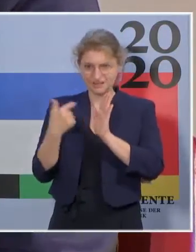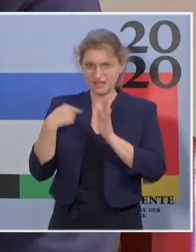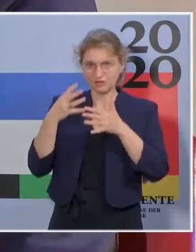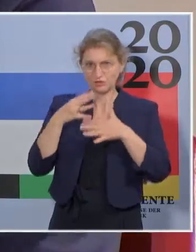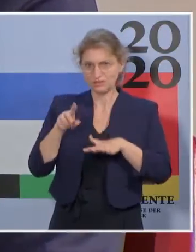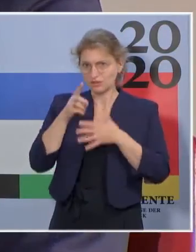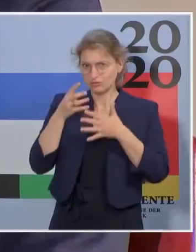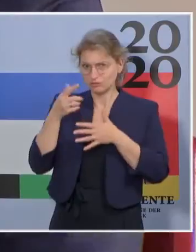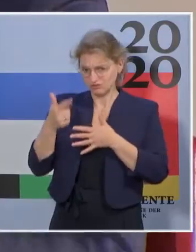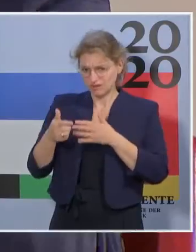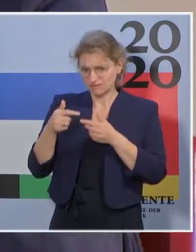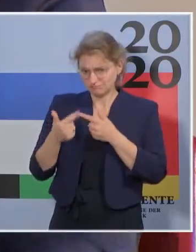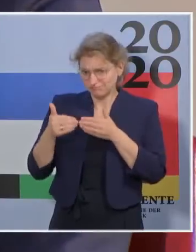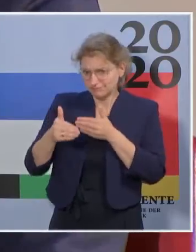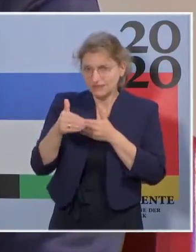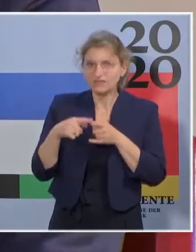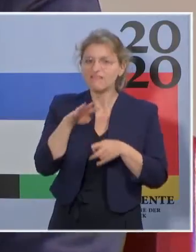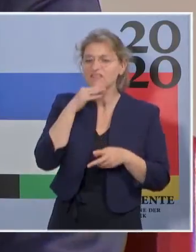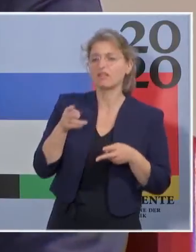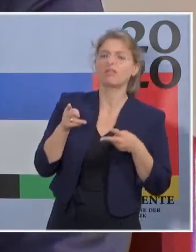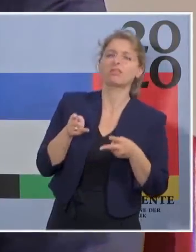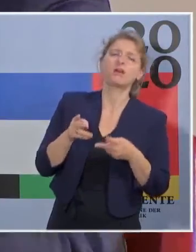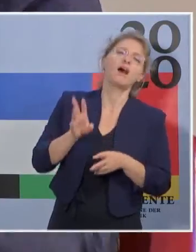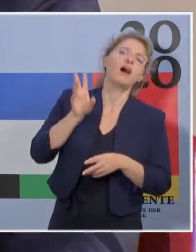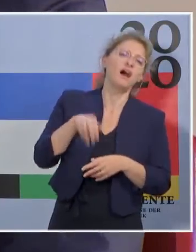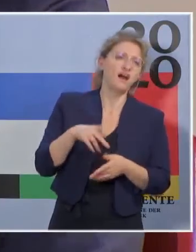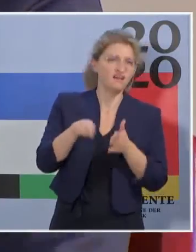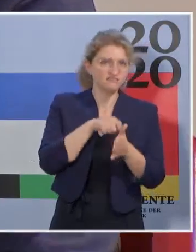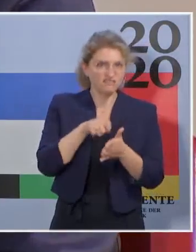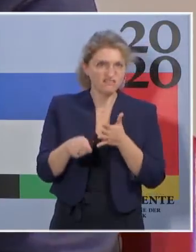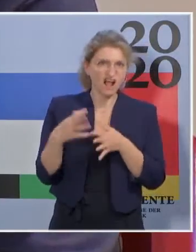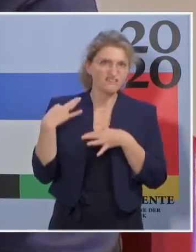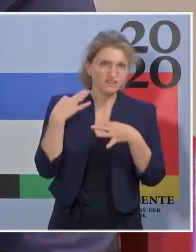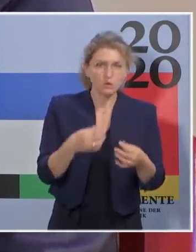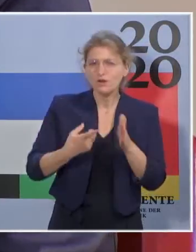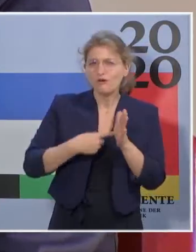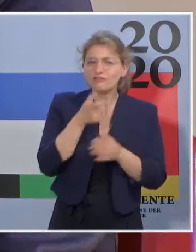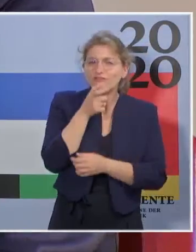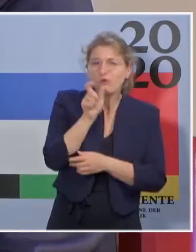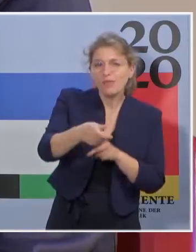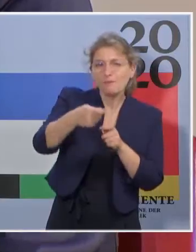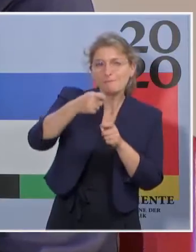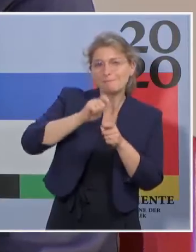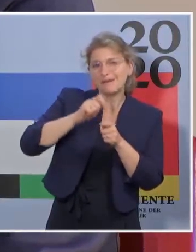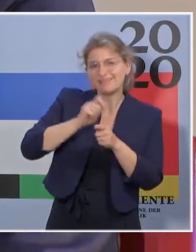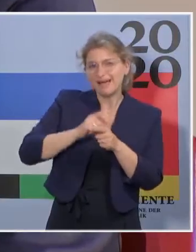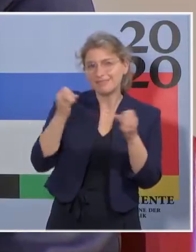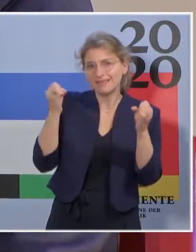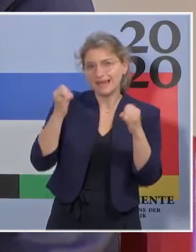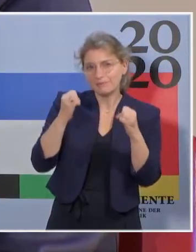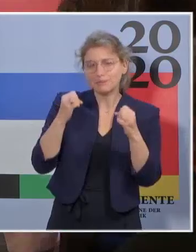ausgelöst, doch sogar Spott, dass man die Wahl wiederholen muss. Bananenrepublik ist ja gesagt worden. Ich habe das damals nicht verstanden, warum man das